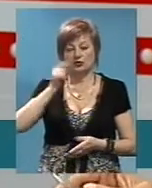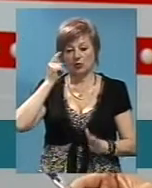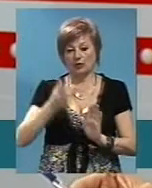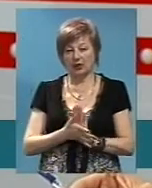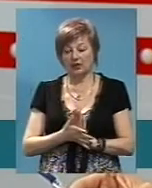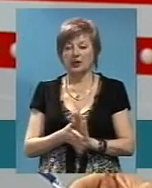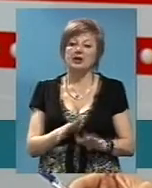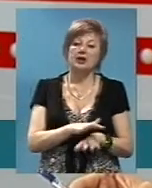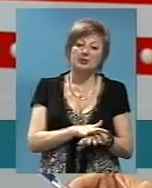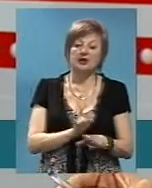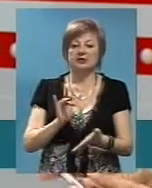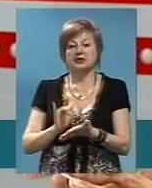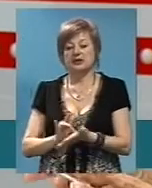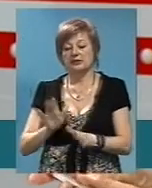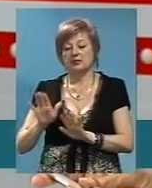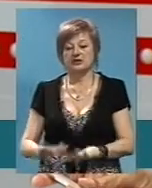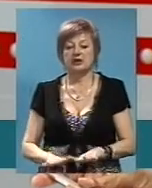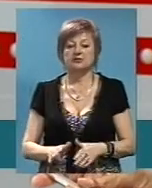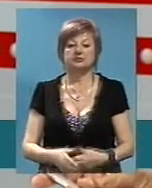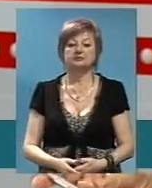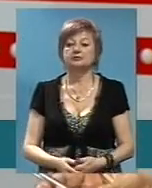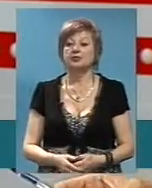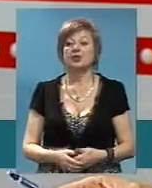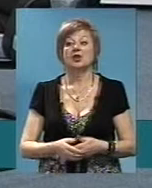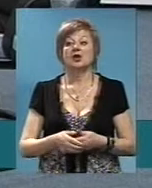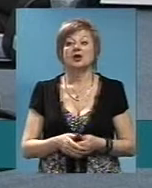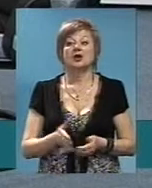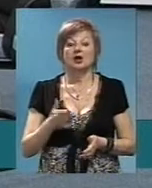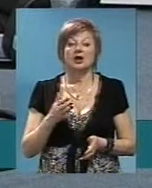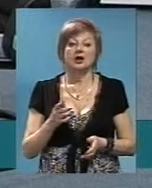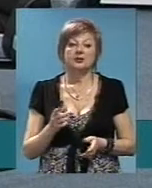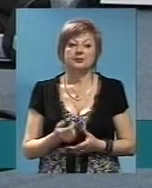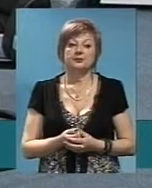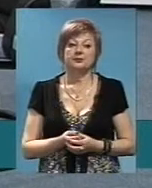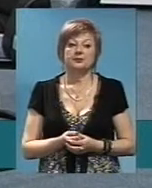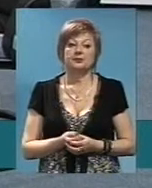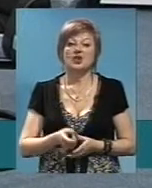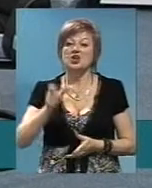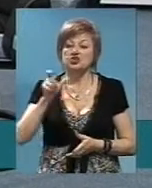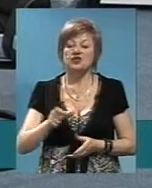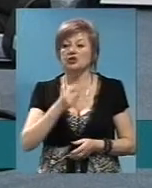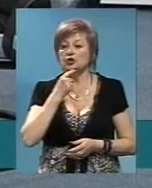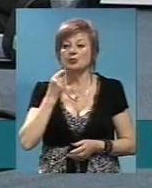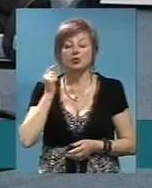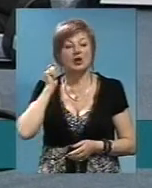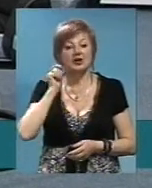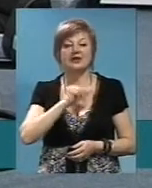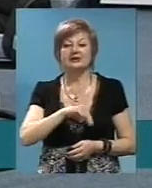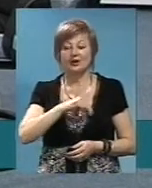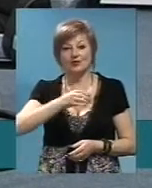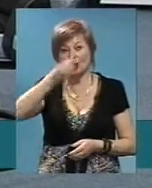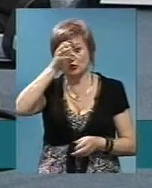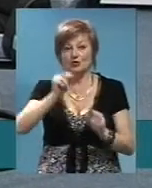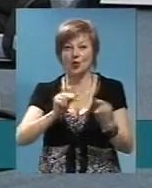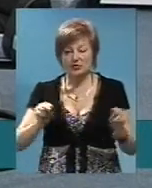і в центрі, і на місцях. Ви знаєте, як людина, яка багато років пропрацювала в освіті, я хочу